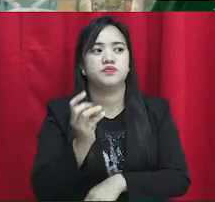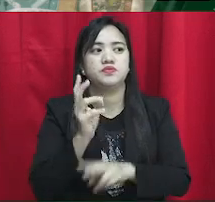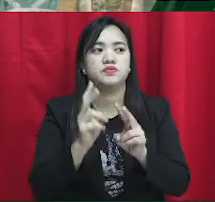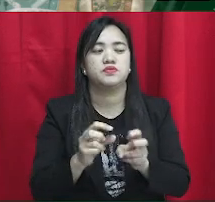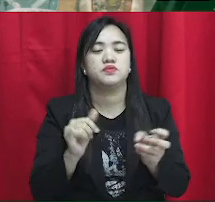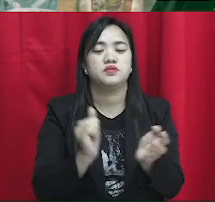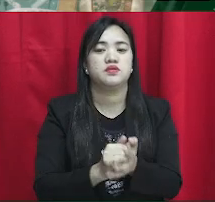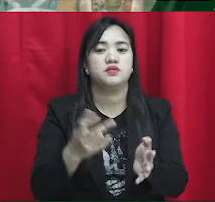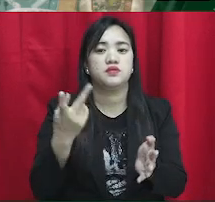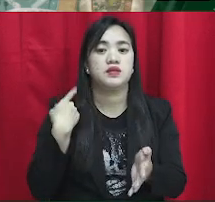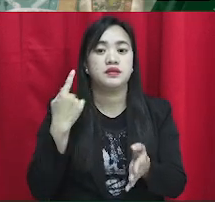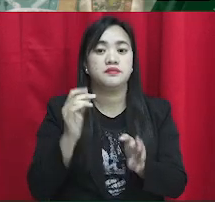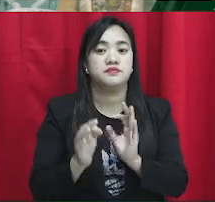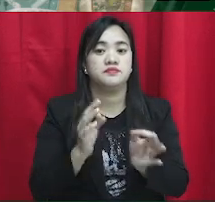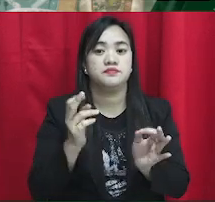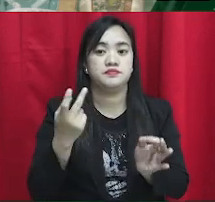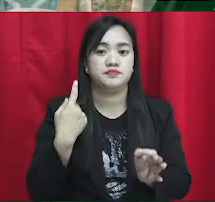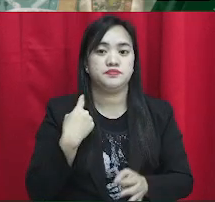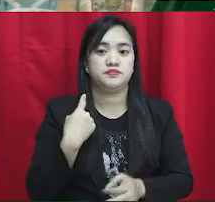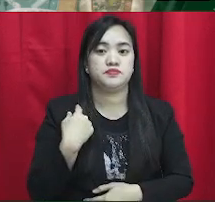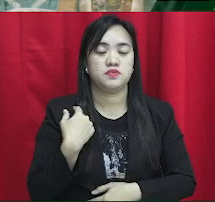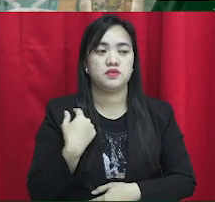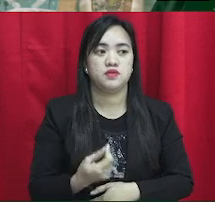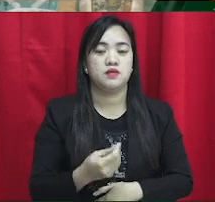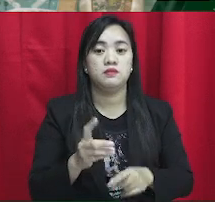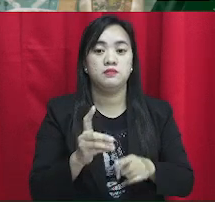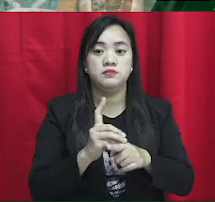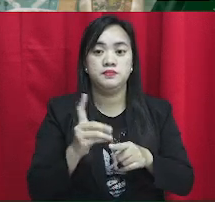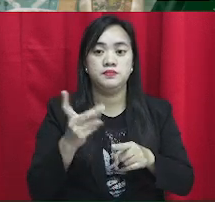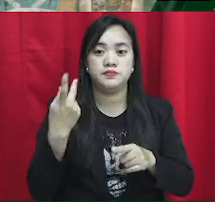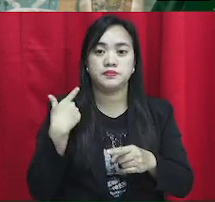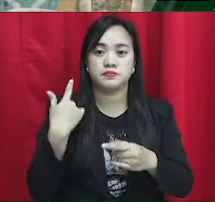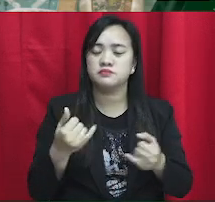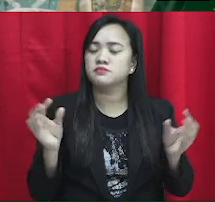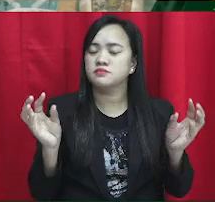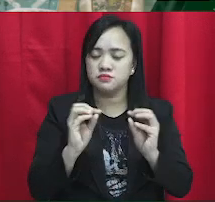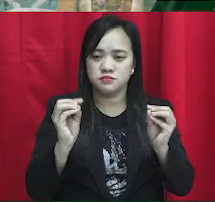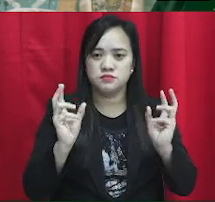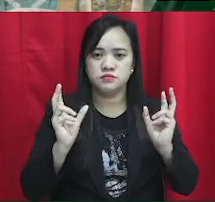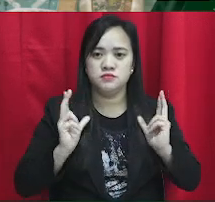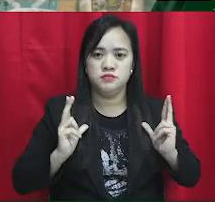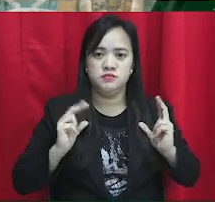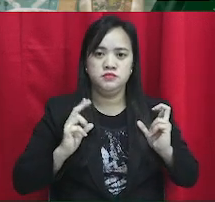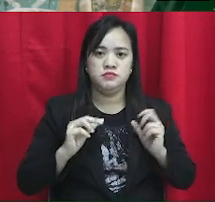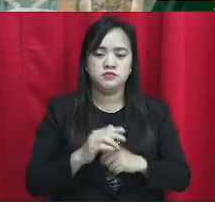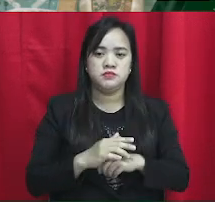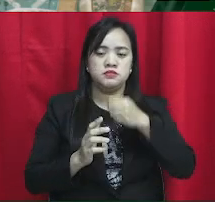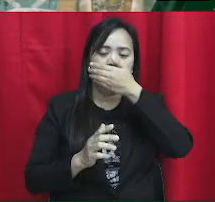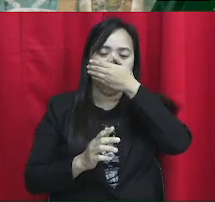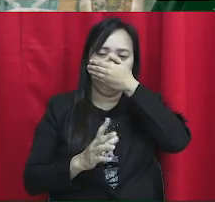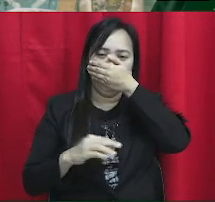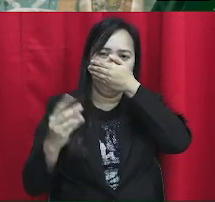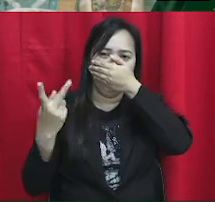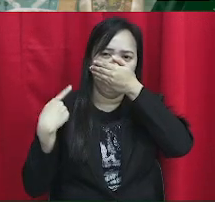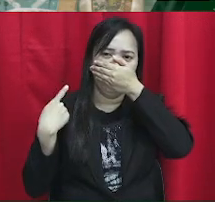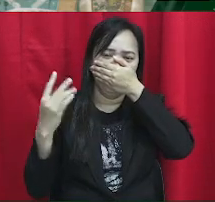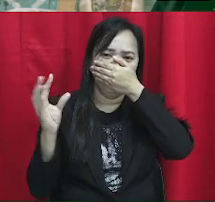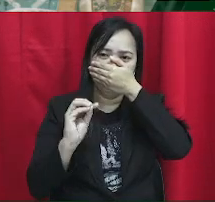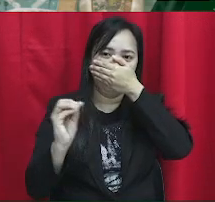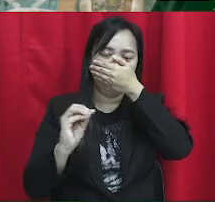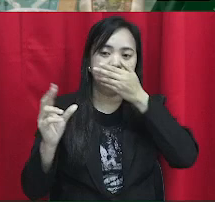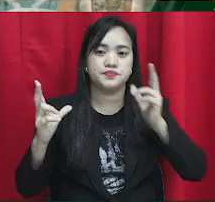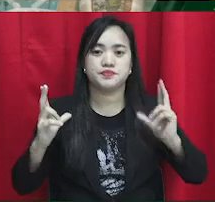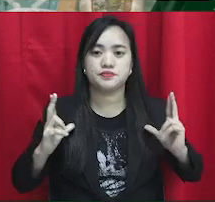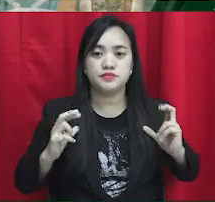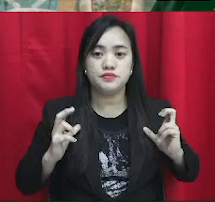na eh. Alam nyo, mga kapatid, ang disiplina ng Diyos, walang holiday. Pinapaalala ko lang.